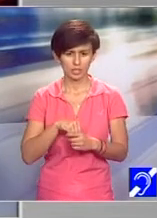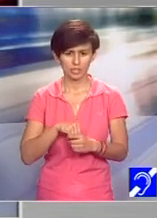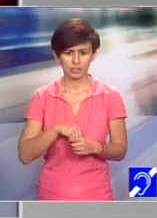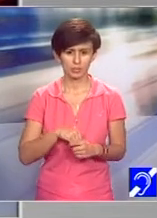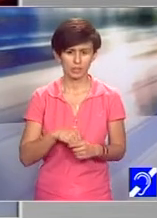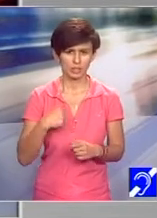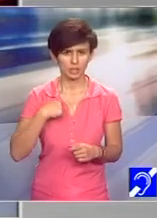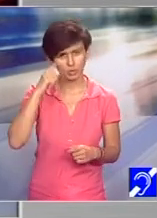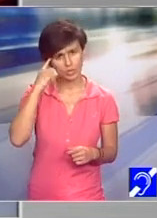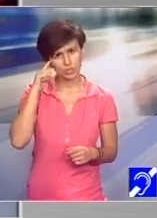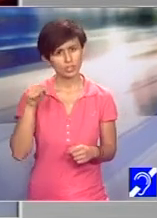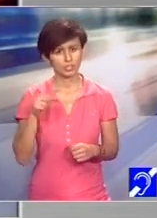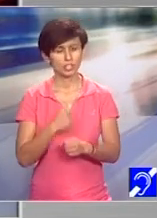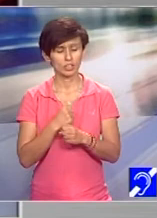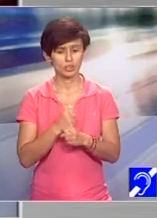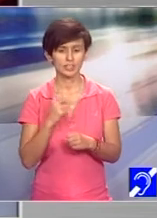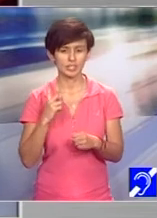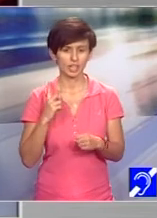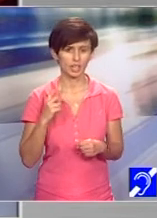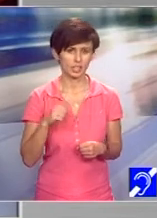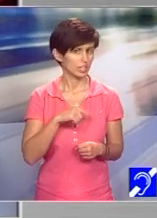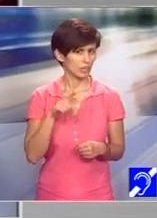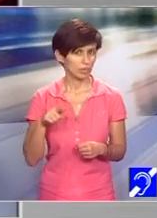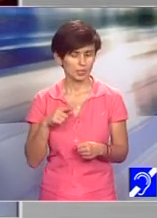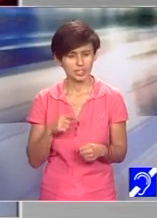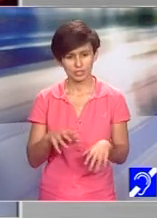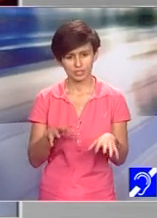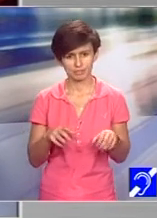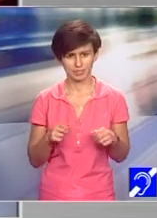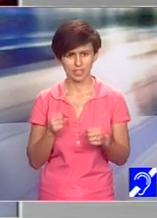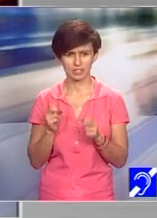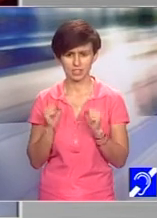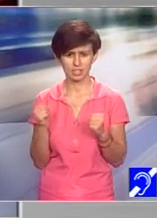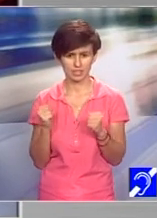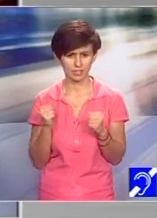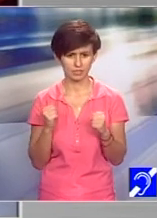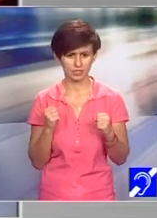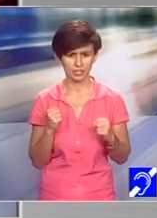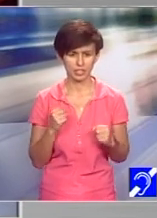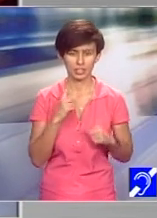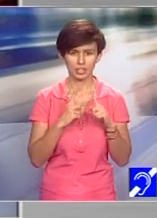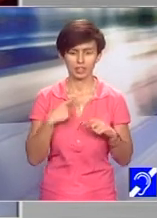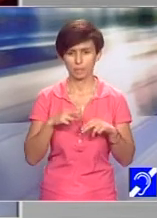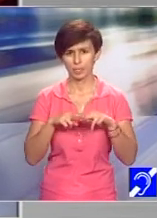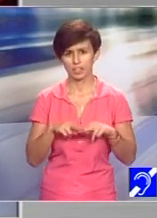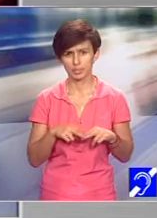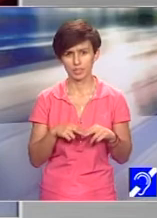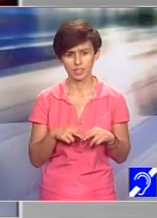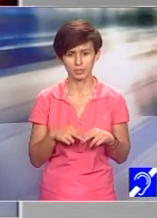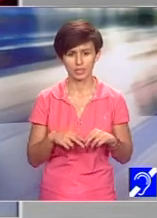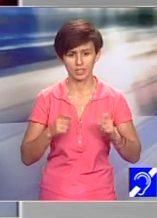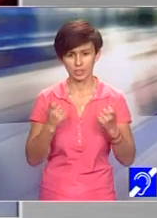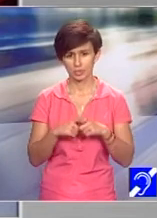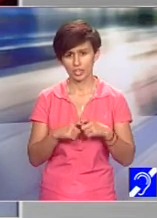frig când rămânem înzăpeziți și până punem lanțurile și nu găsești un tractor să te remorcheze și alte și mai